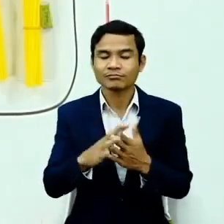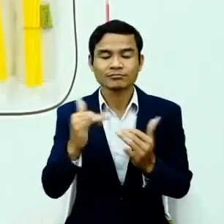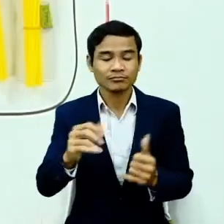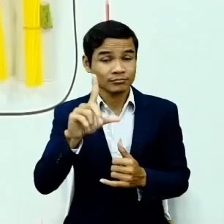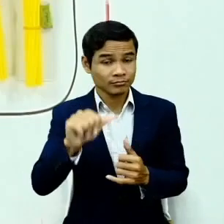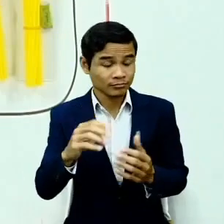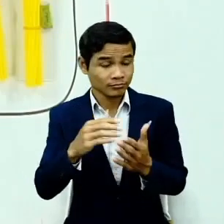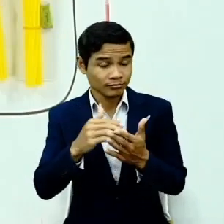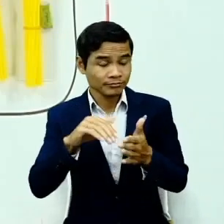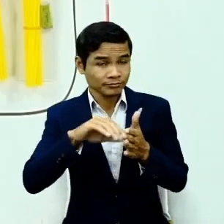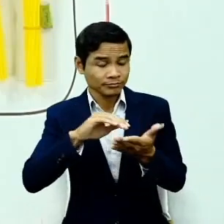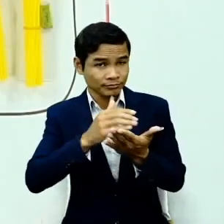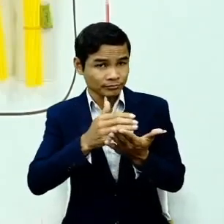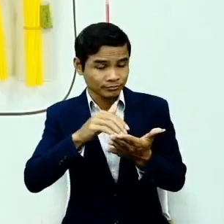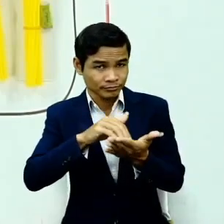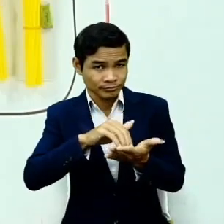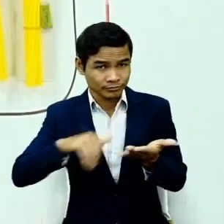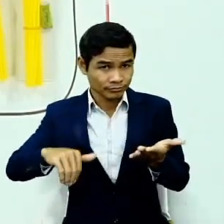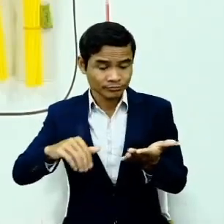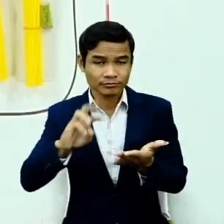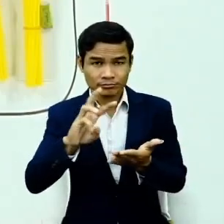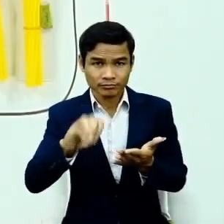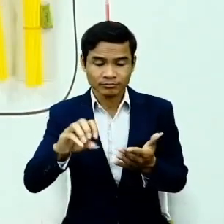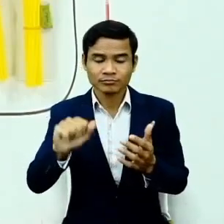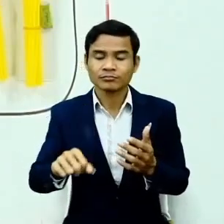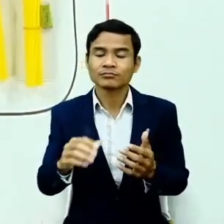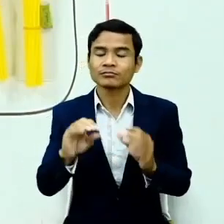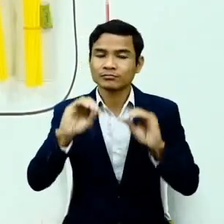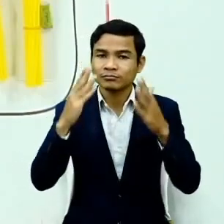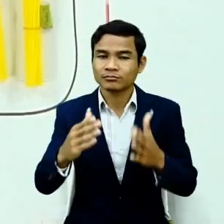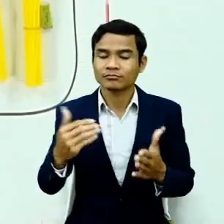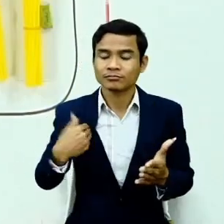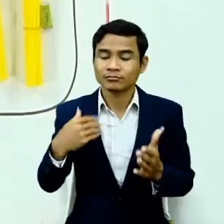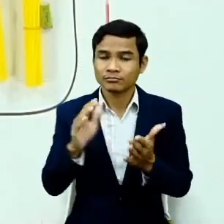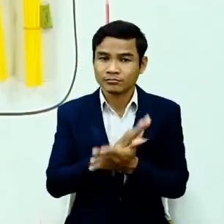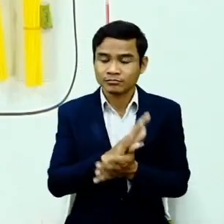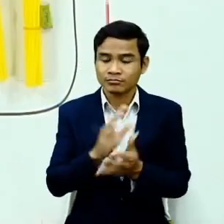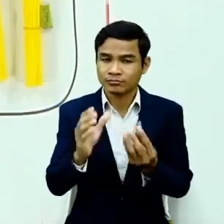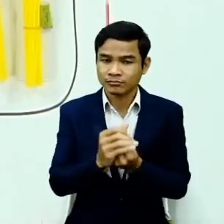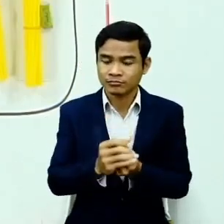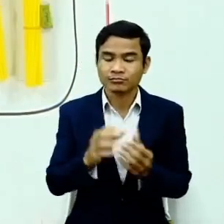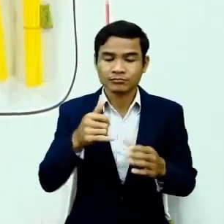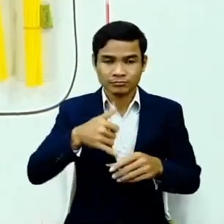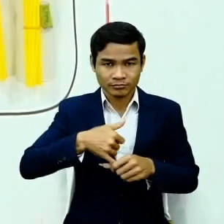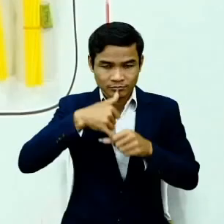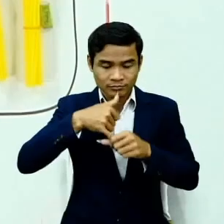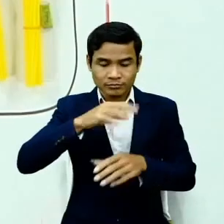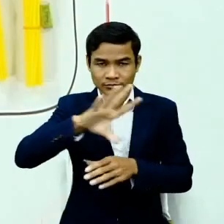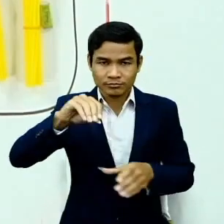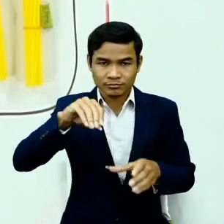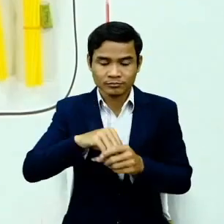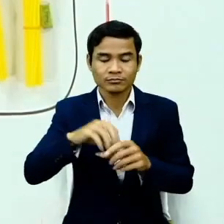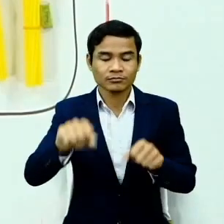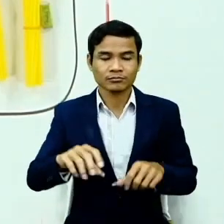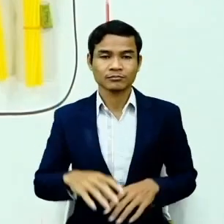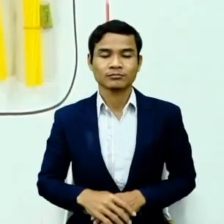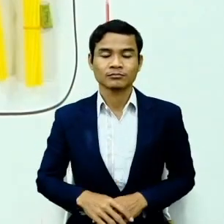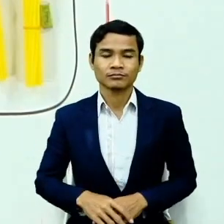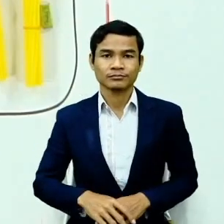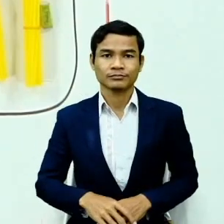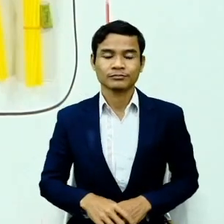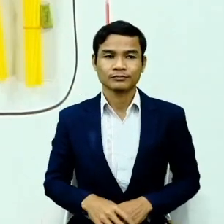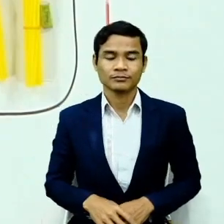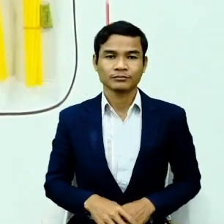bán chà bàn chùm nốn chất sập chết này cứ nó mình bằng tay chùm nốn tàn áo chà bằng phụng bơ tiền đi nè con nế chân con